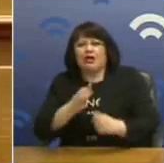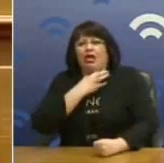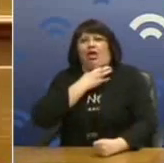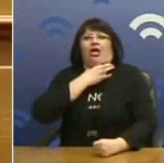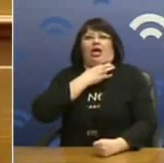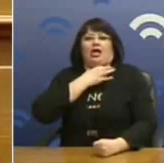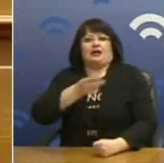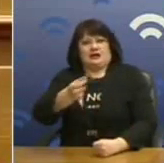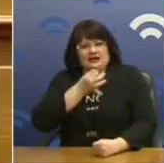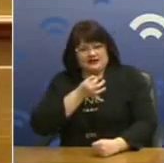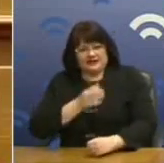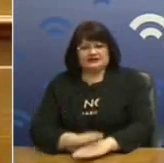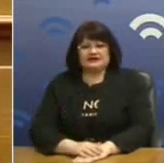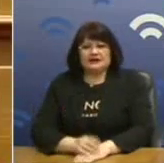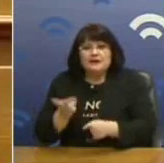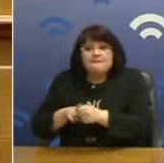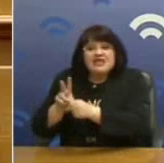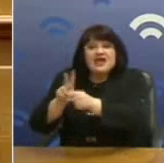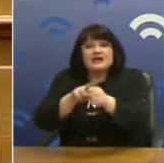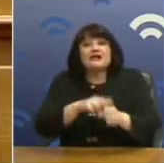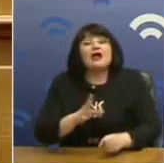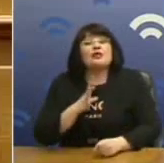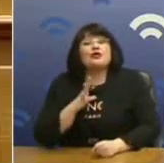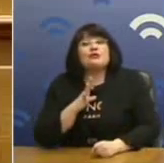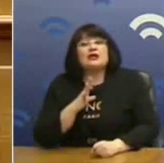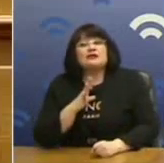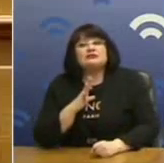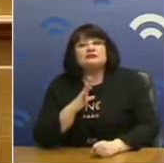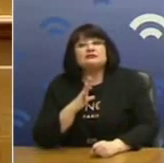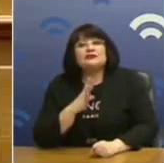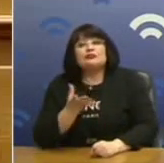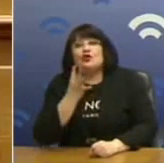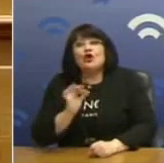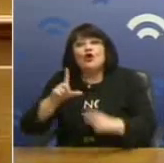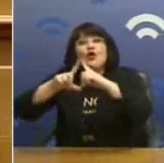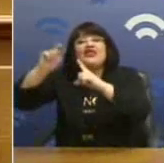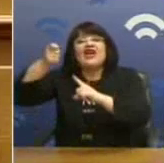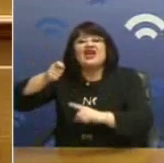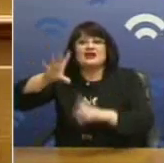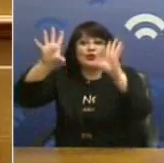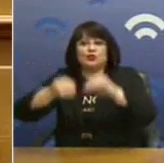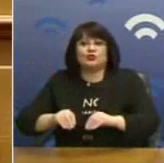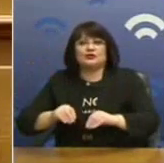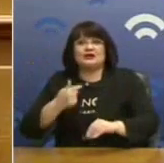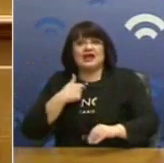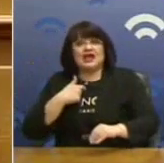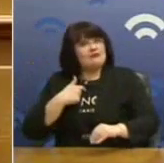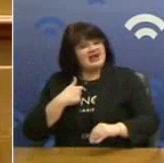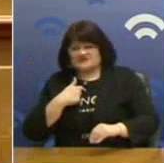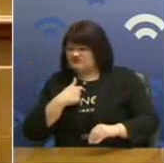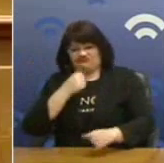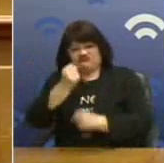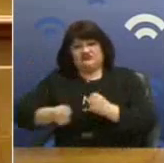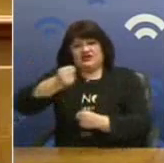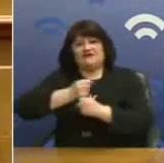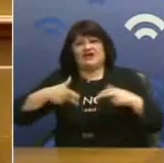Όταν πεθαίναν συνάνθρωποι μας, επειδή η ΔΕΗ τότε έκοβε το ρεύμα, στα δικά μας τα χρόνια δεν το έκοβε,